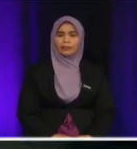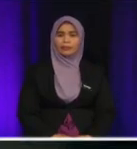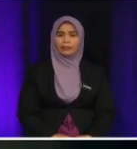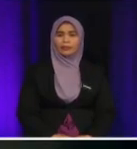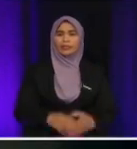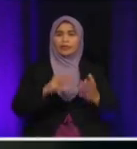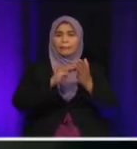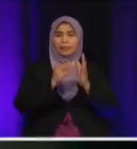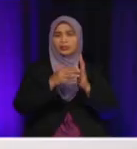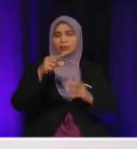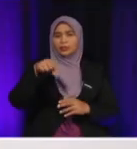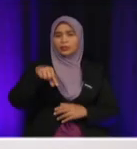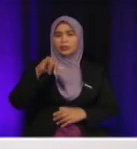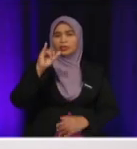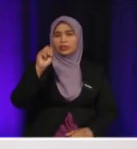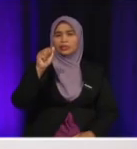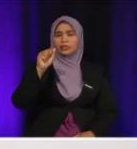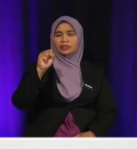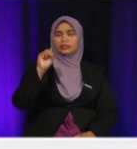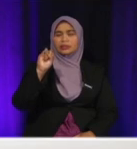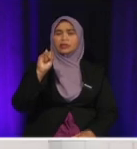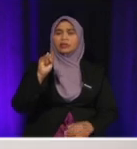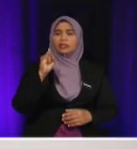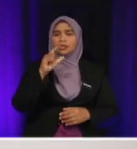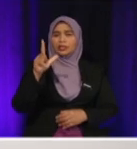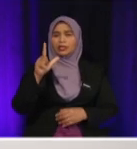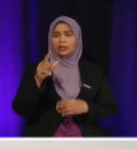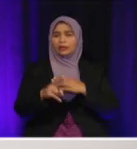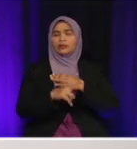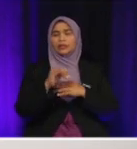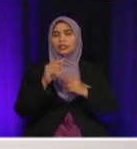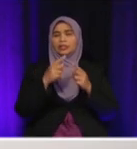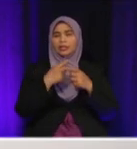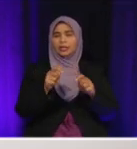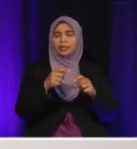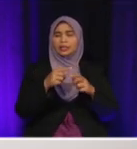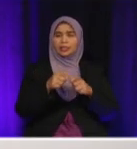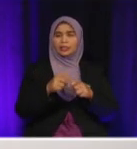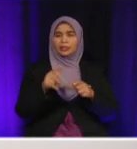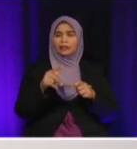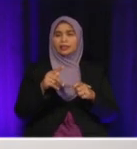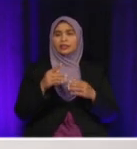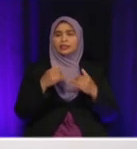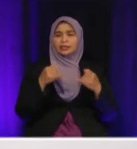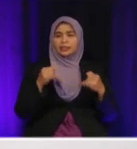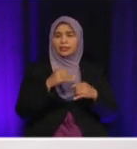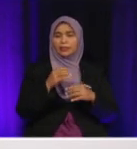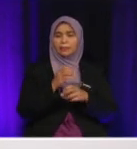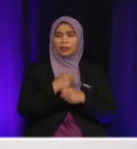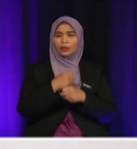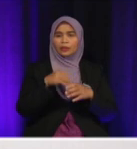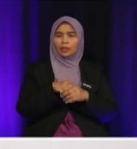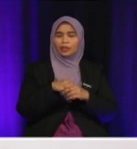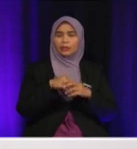Maksud qisas ialah hukuman kesiksaan yang telah ditetapkan jenis dan bentuk di dalam Al-Quran